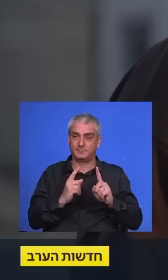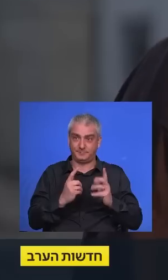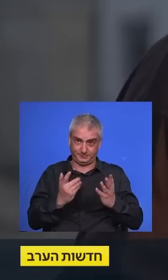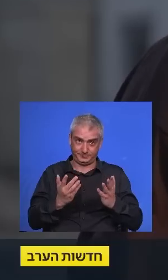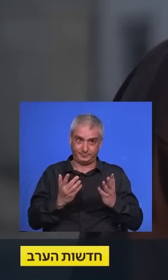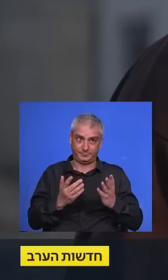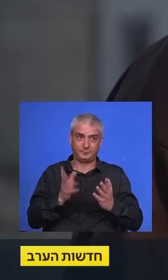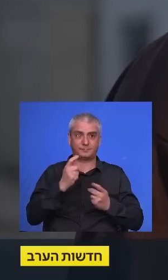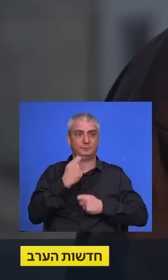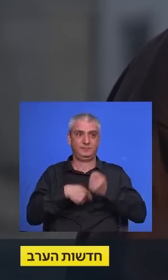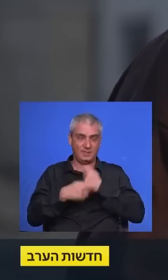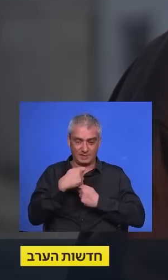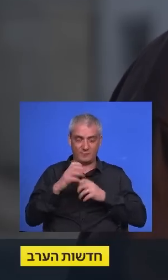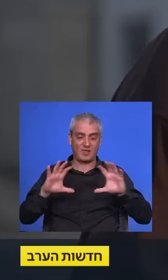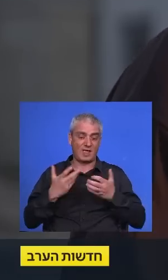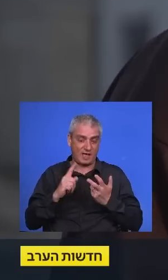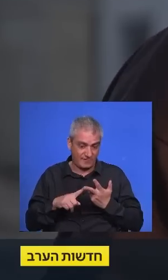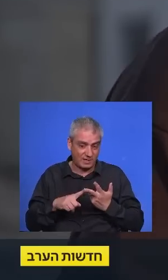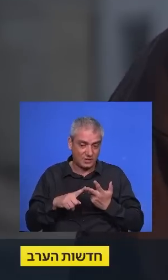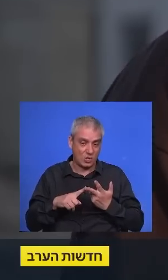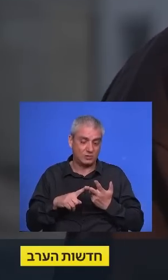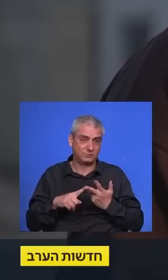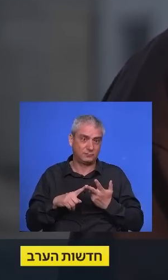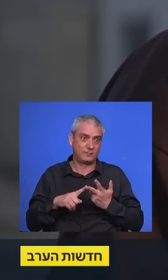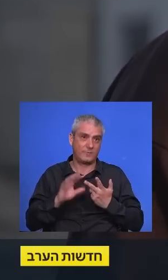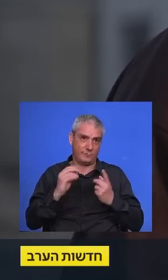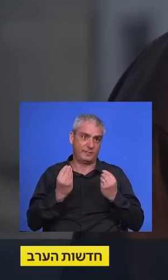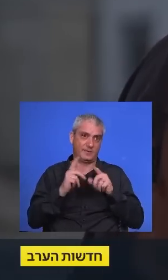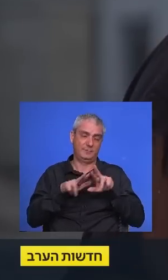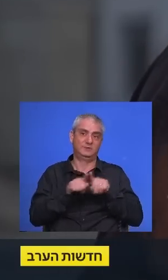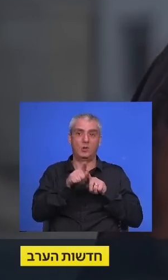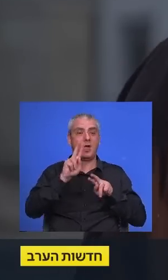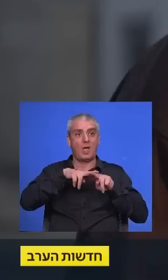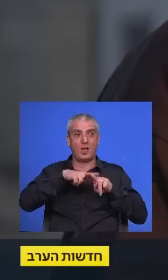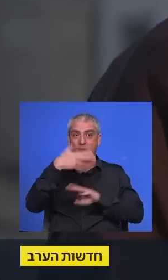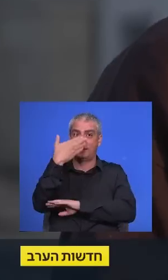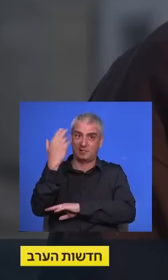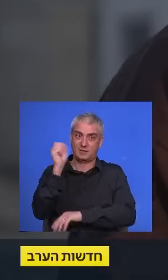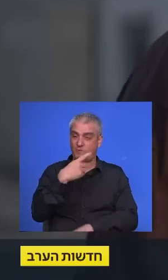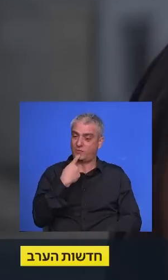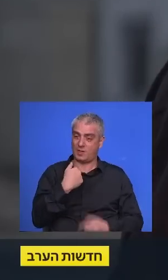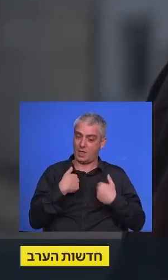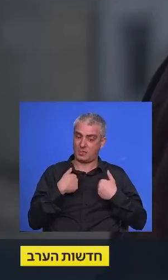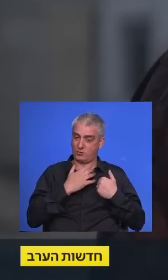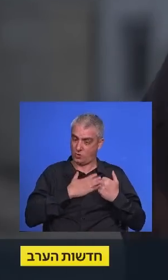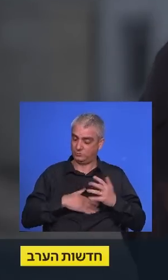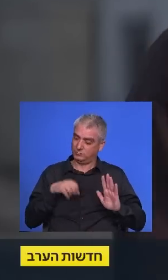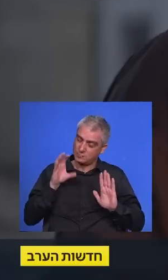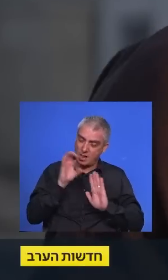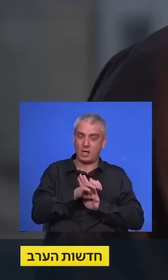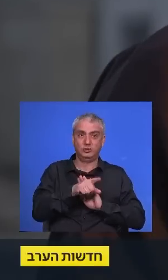המשפטיות והכלכליות והחברתיות לאירועים כאלה, שאחר כך שתבוא המדינה ותגיד, אנחנו רוצים להשקיע בסיפור